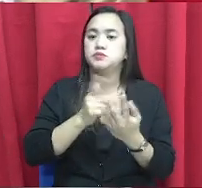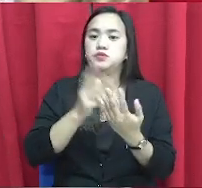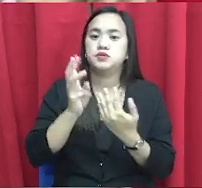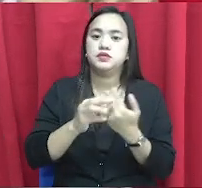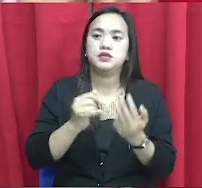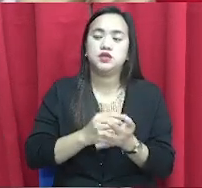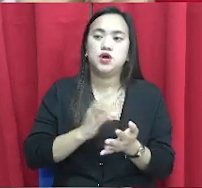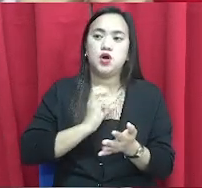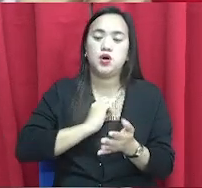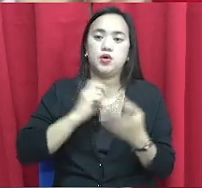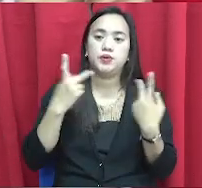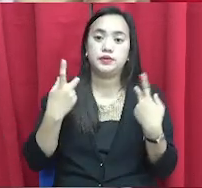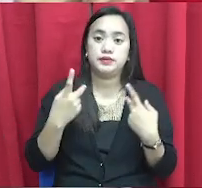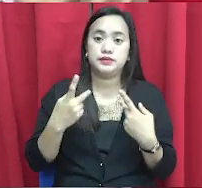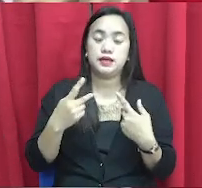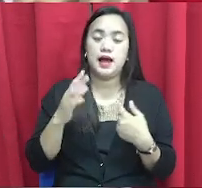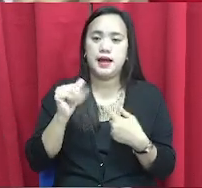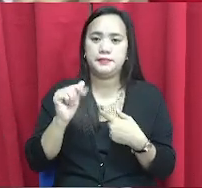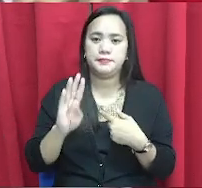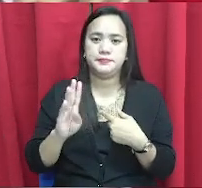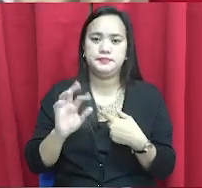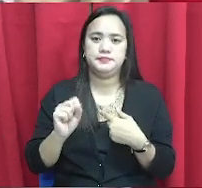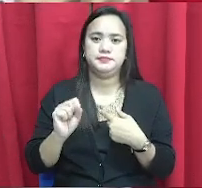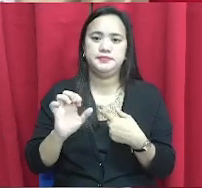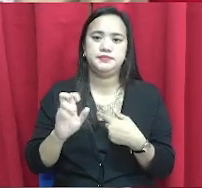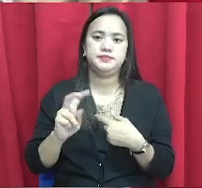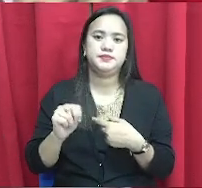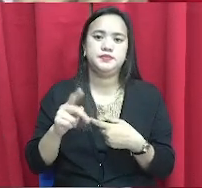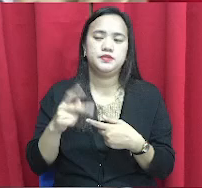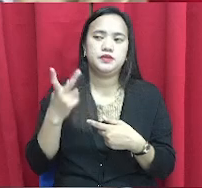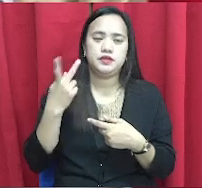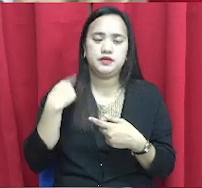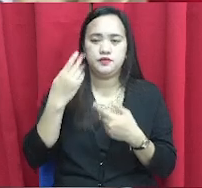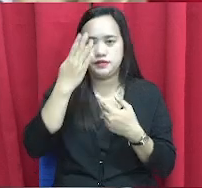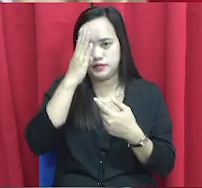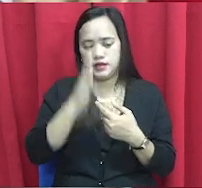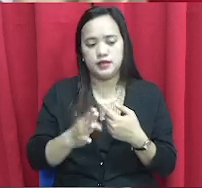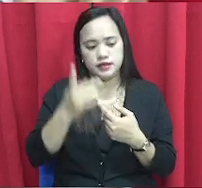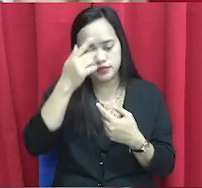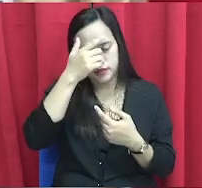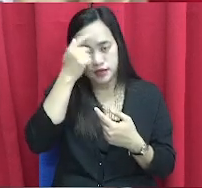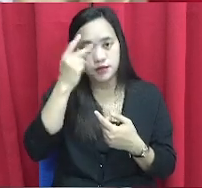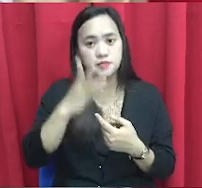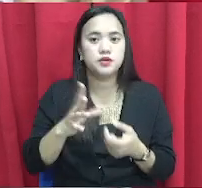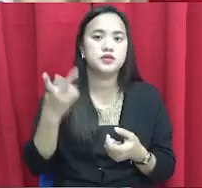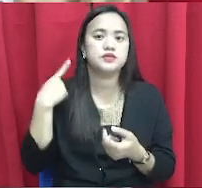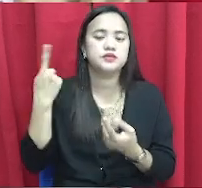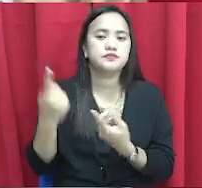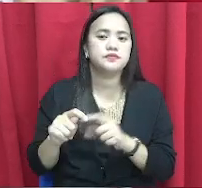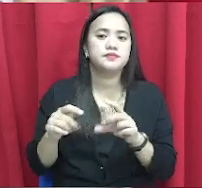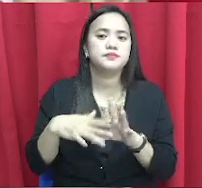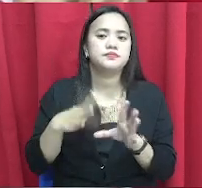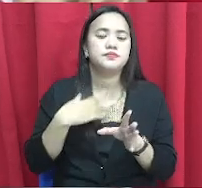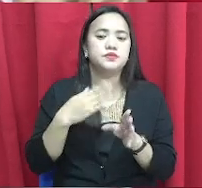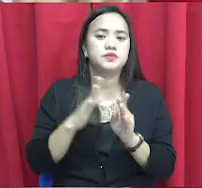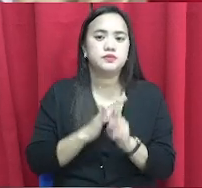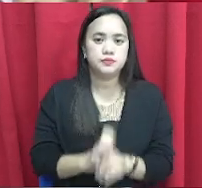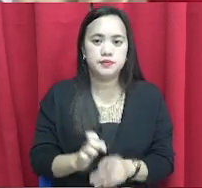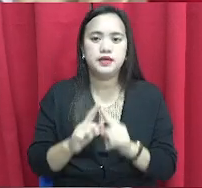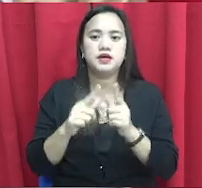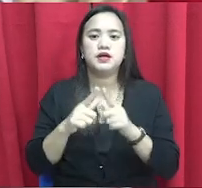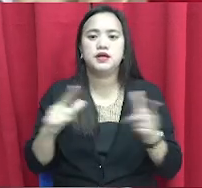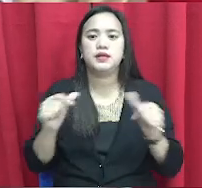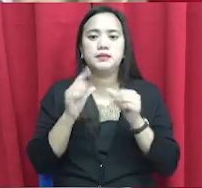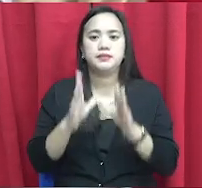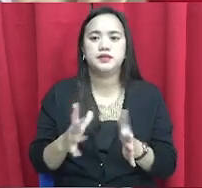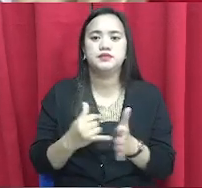kapatid ay Salamat po na kami po a napagkatiwalaan po me and sir Chris po na maging blessing po o pagpapala